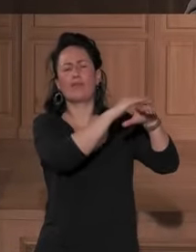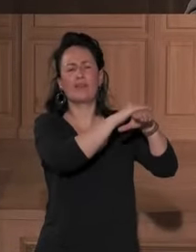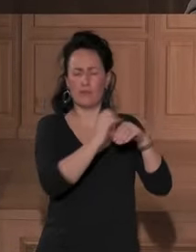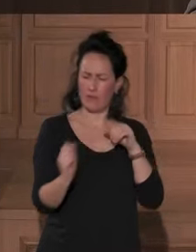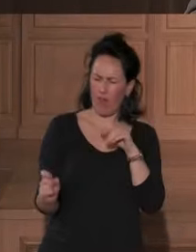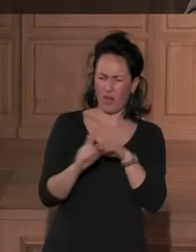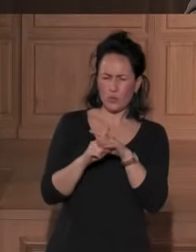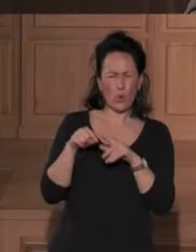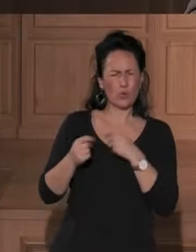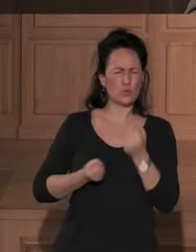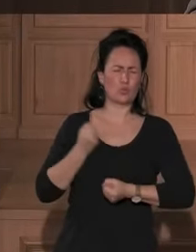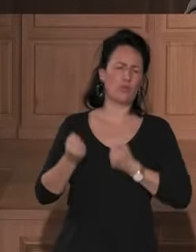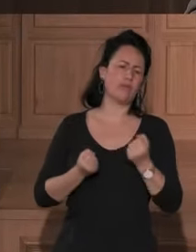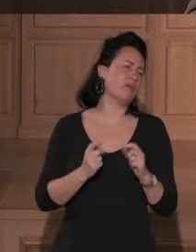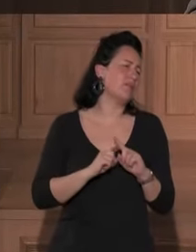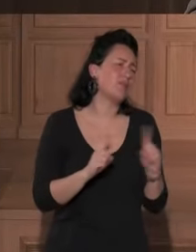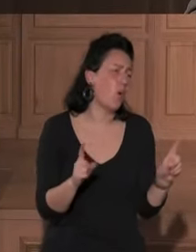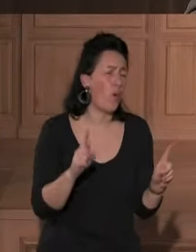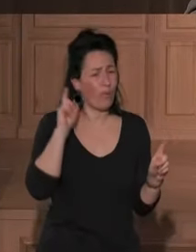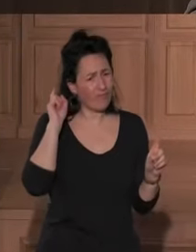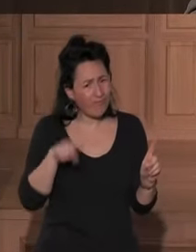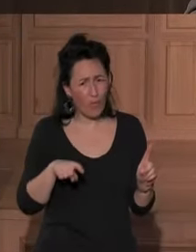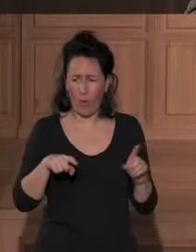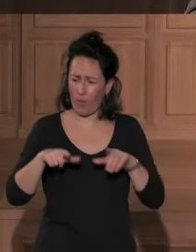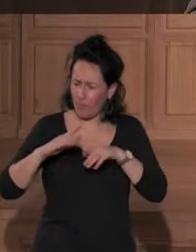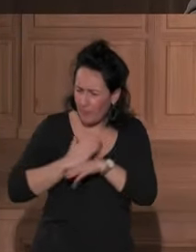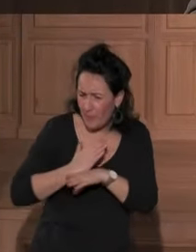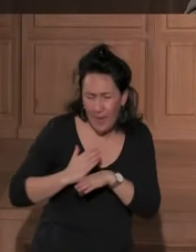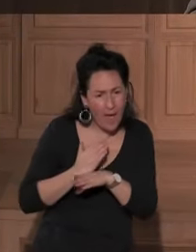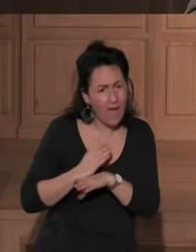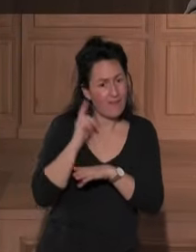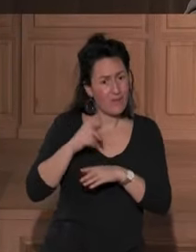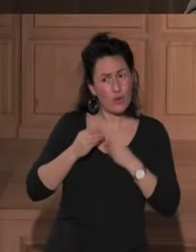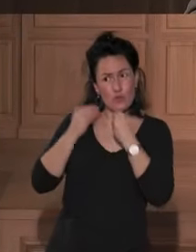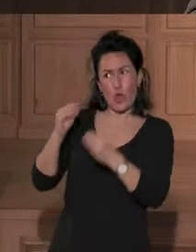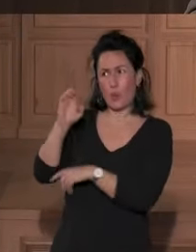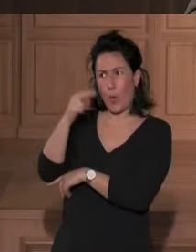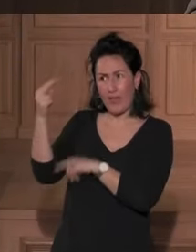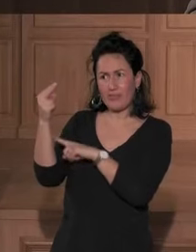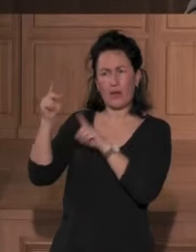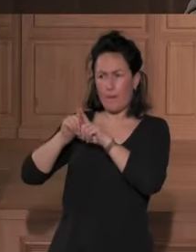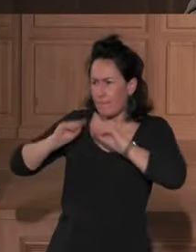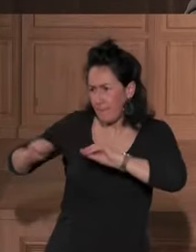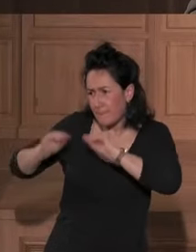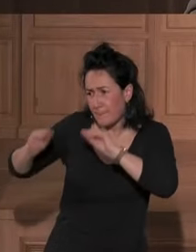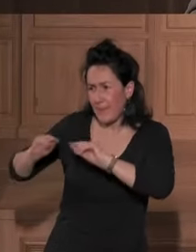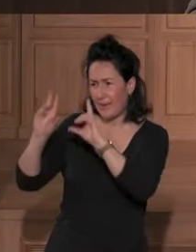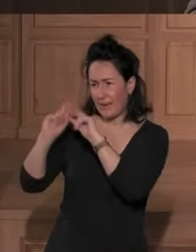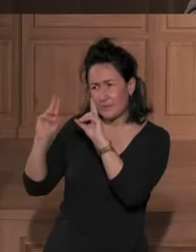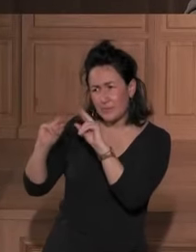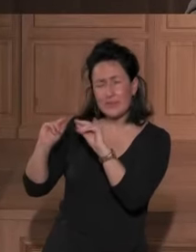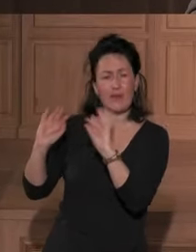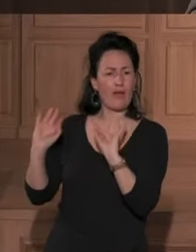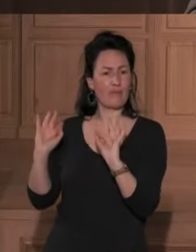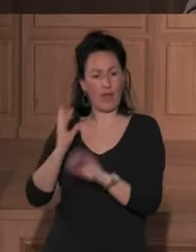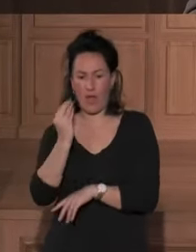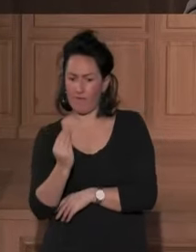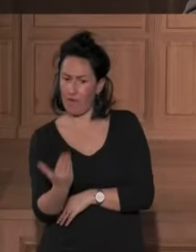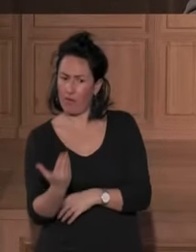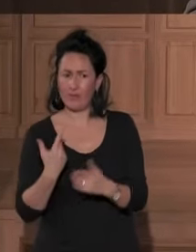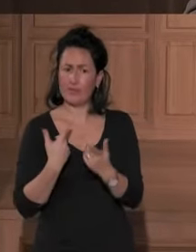il faut donner les moyens à l'éducation nationale de devenir expert aussi dans les enfants différents. Parce que ça aussi, c'est aussi une